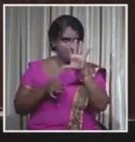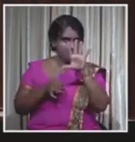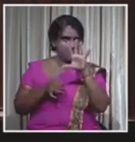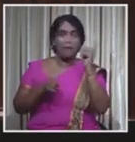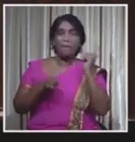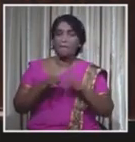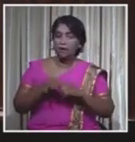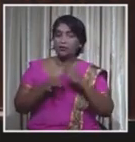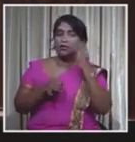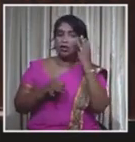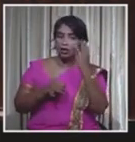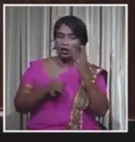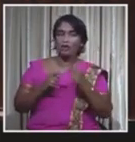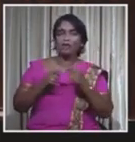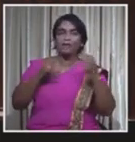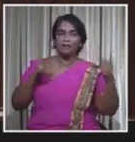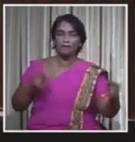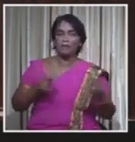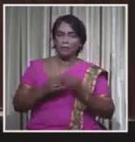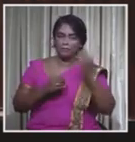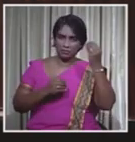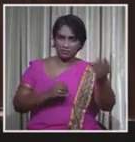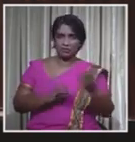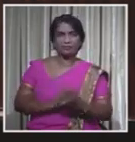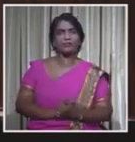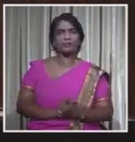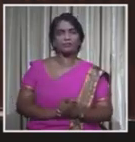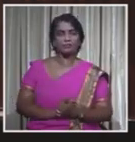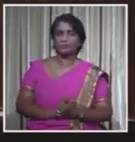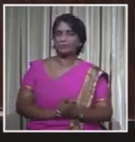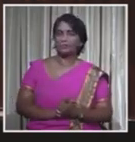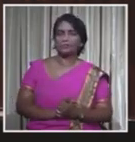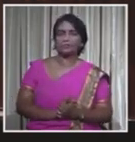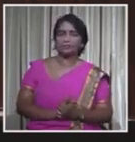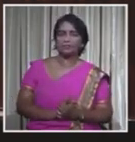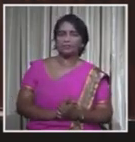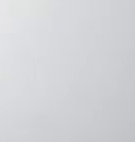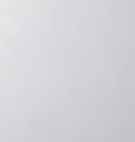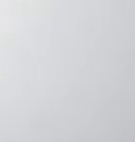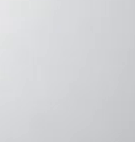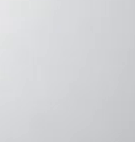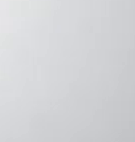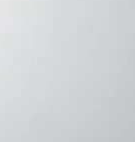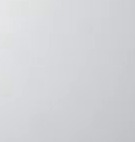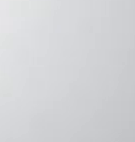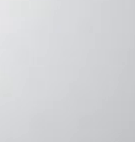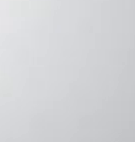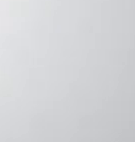ප්‍රශ්න පහෙන් තුනක් විපක්ෂයට දීලා තියෙනවා. හරි. ශානක් කියන්නේ